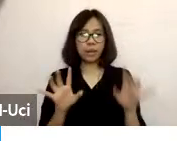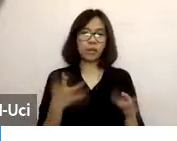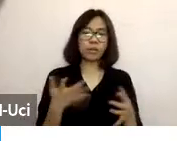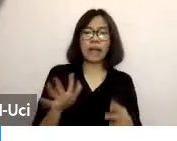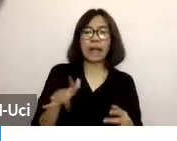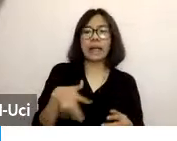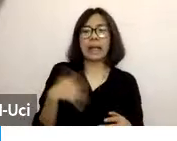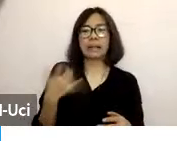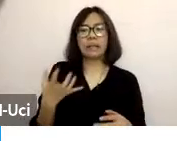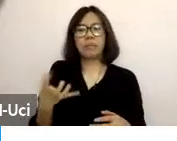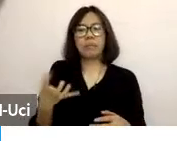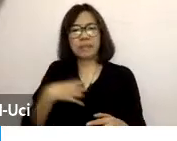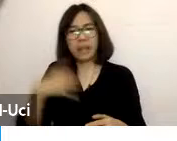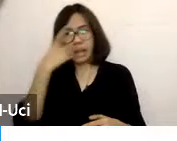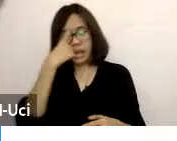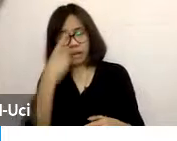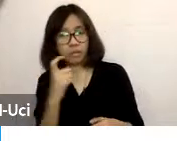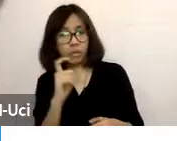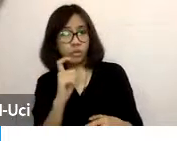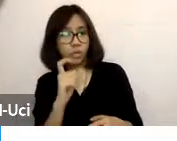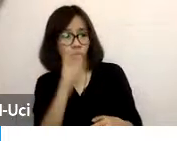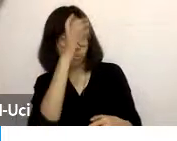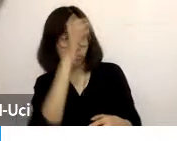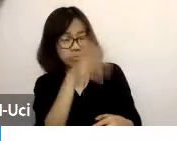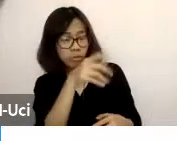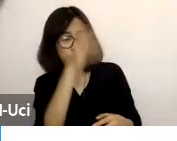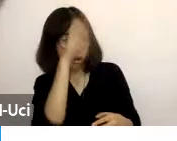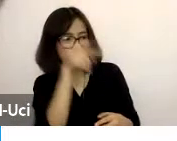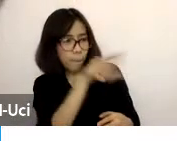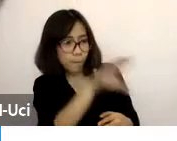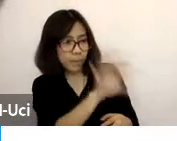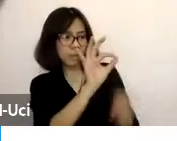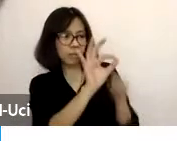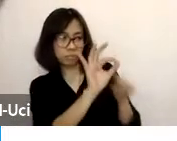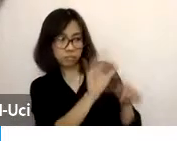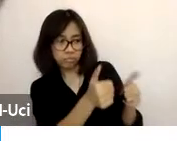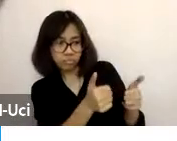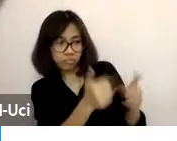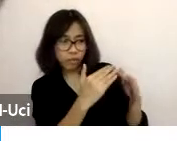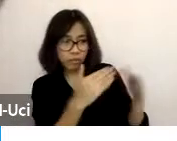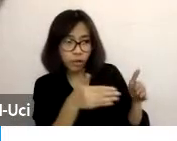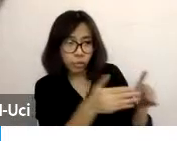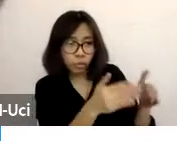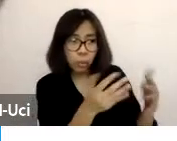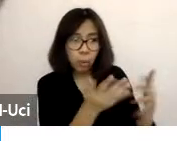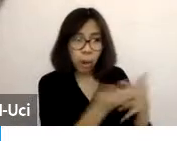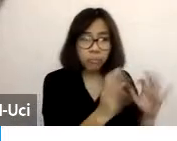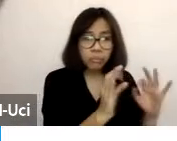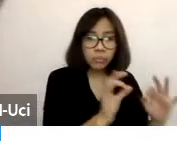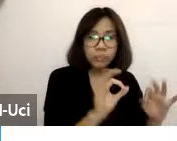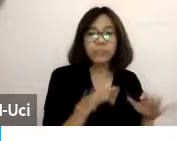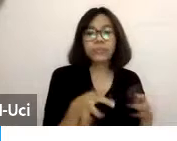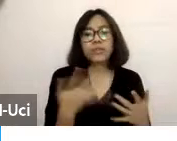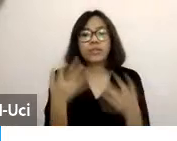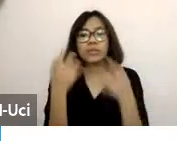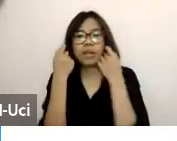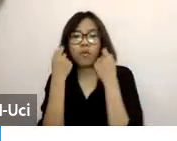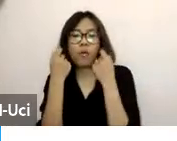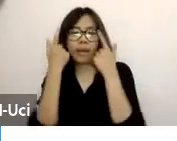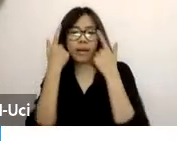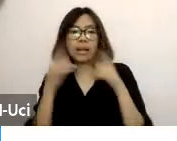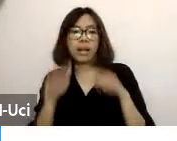juga disitu Apakah memang infrastrukturnya dia handal dan kemudian Ahmad Aditya Kwarnas ini juga hal yang tentu saja